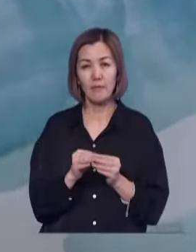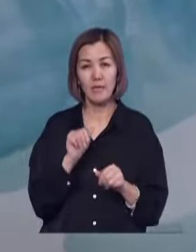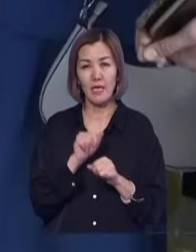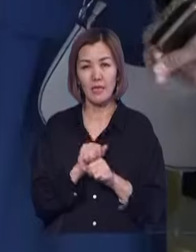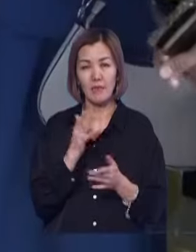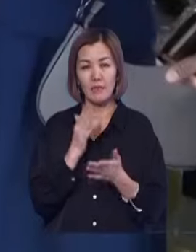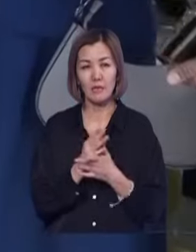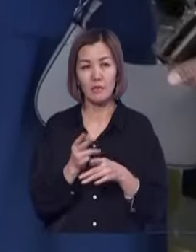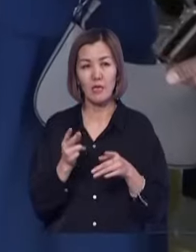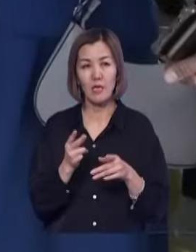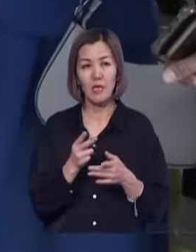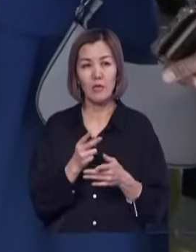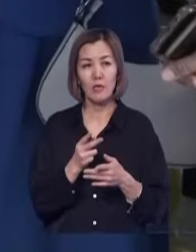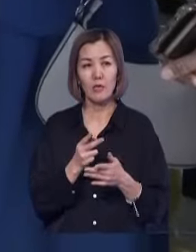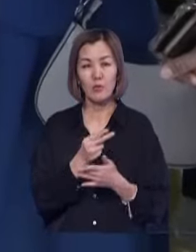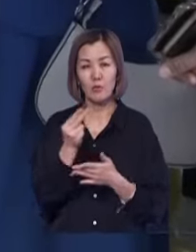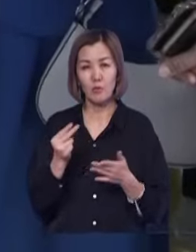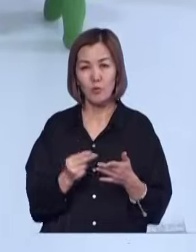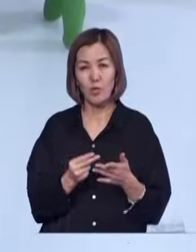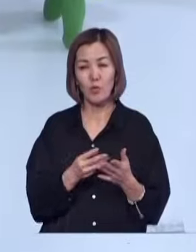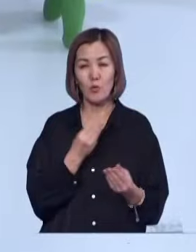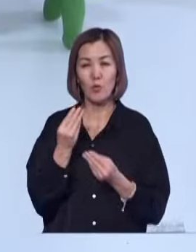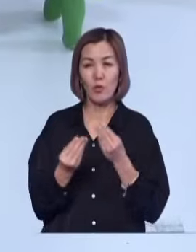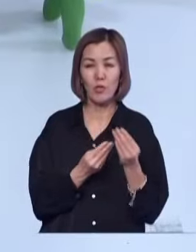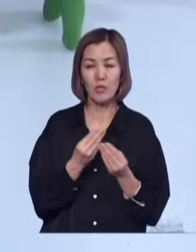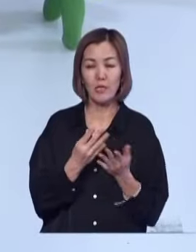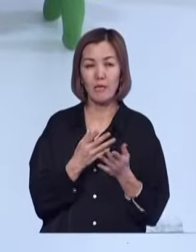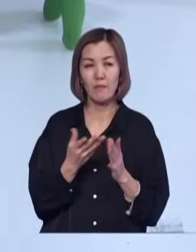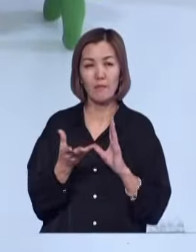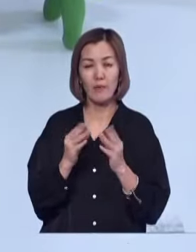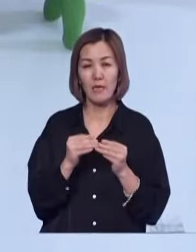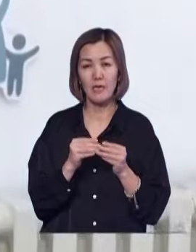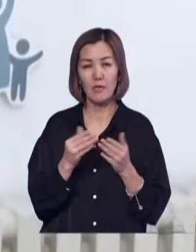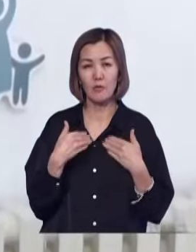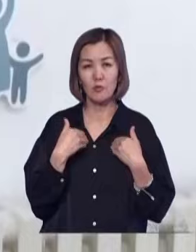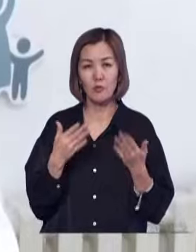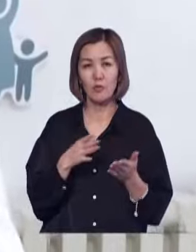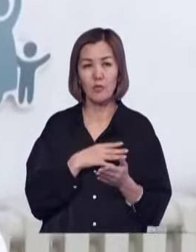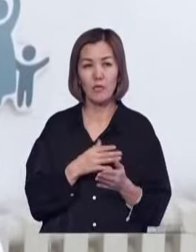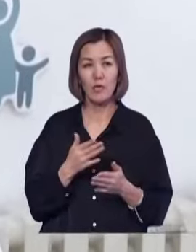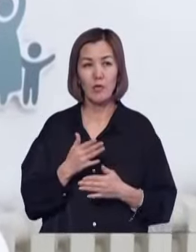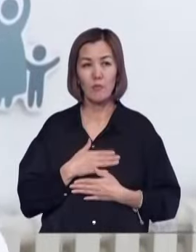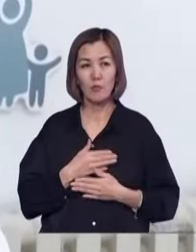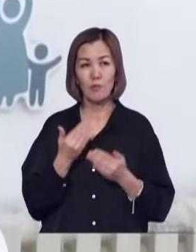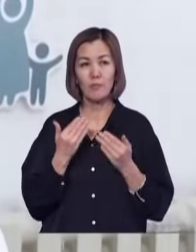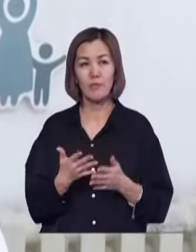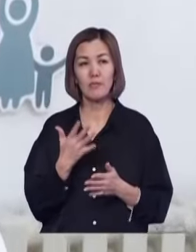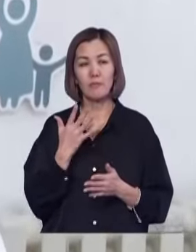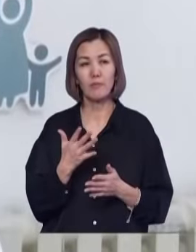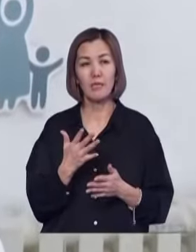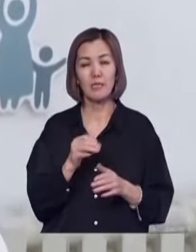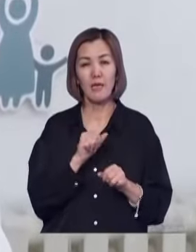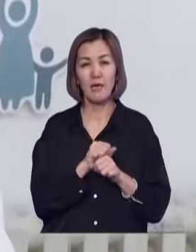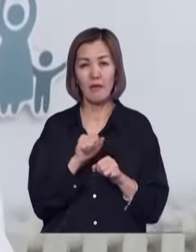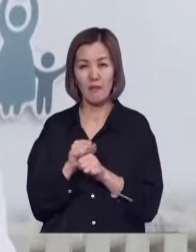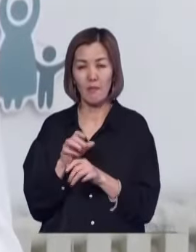тоқталды. Сондай-ақ сурет әлемі мен ұлттық ойындар алаңы да балаларға ерекше әсер қалдырды. Бүгін біздегі форумда 5 аялдама болды. Маған